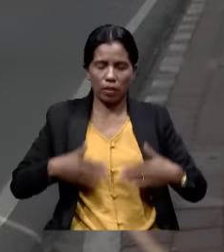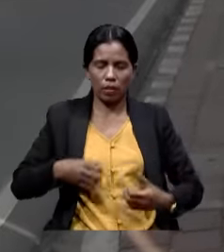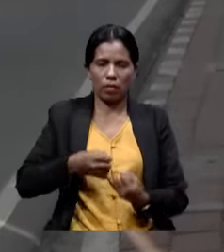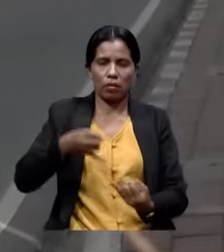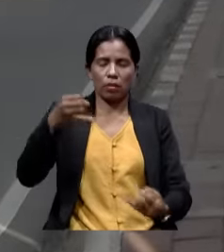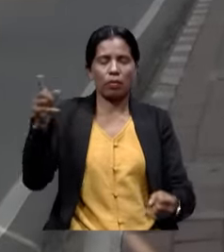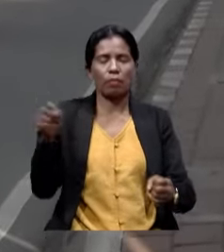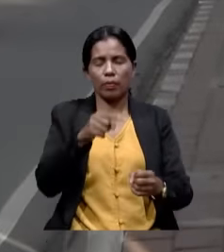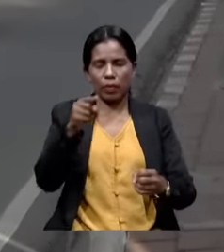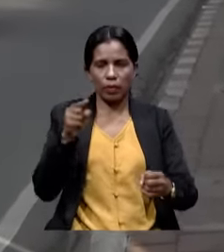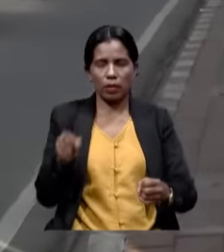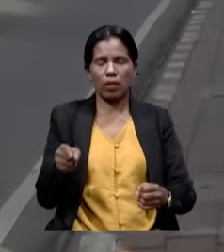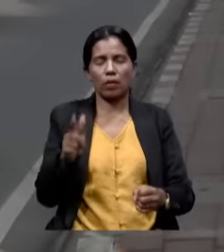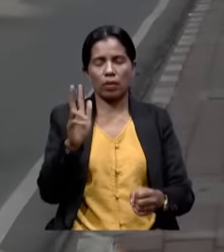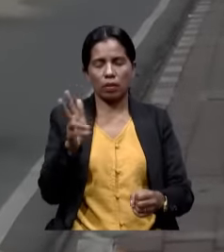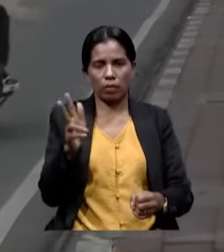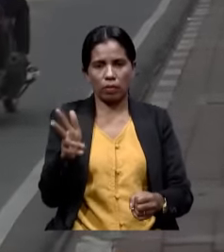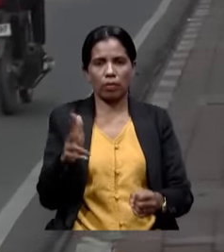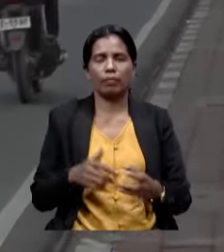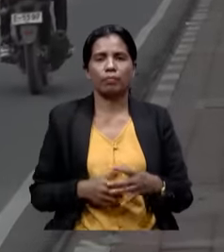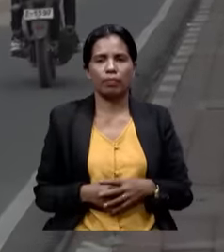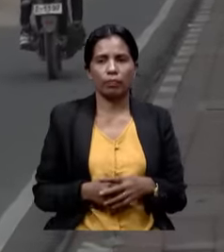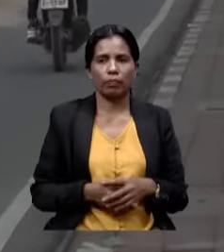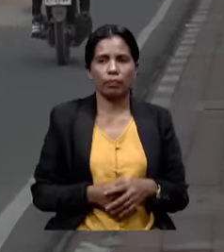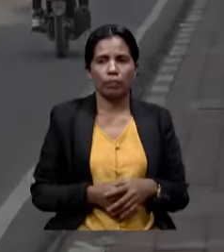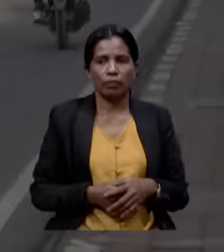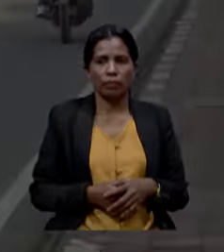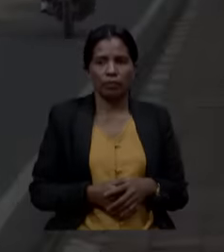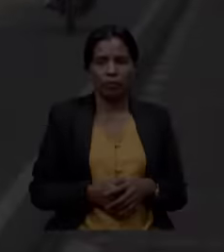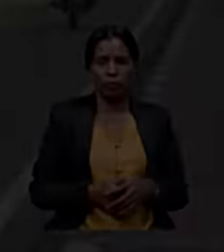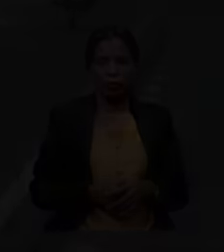persentu tolu nulu resin. Fatima Pereira, Antoni Korea, GMN.